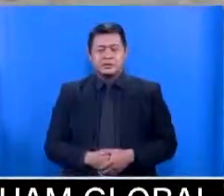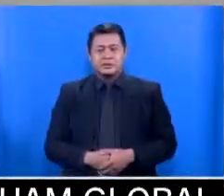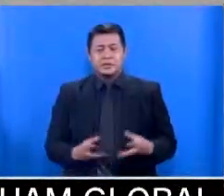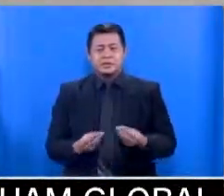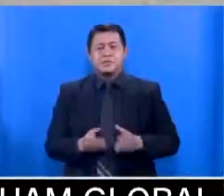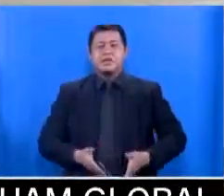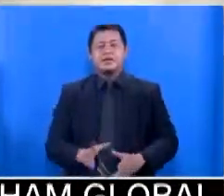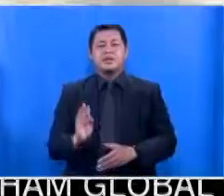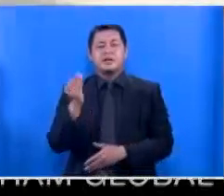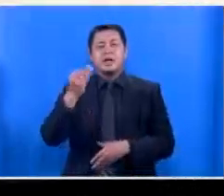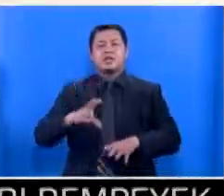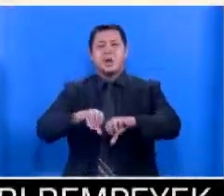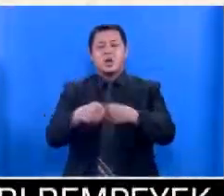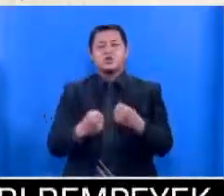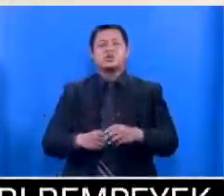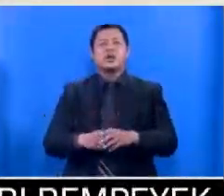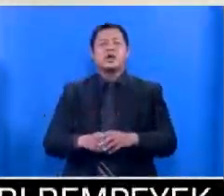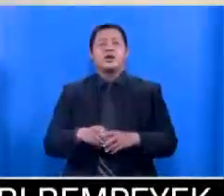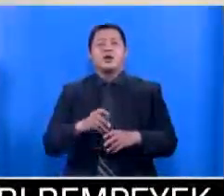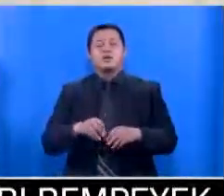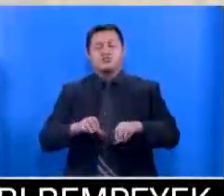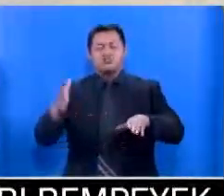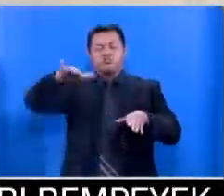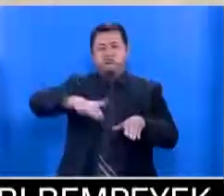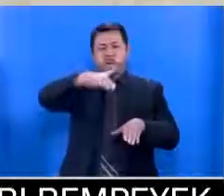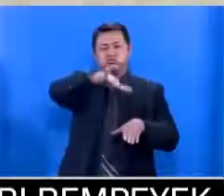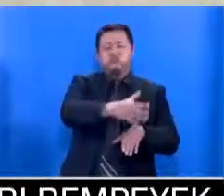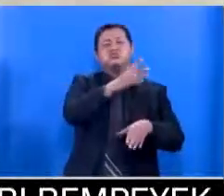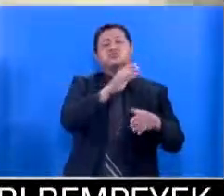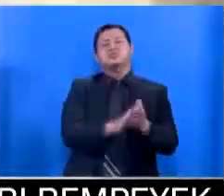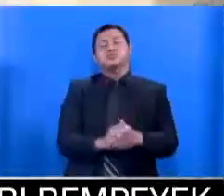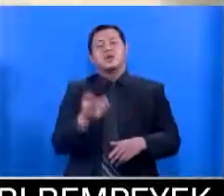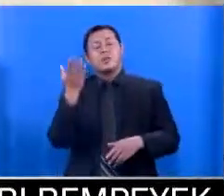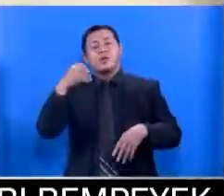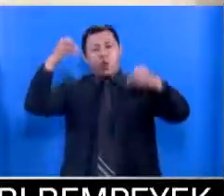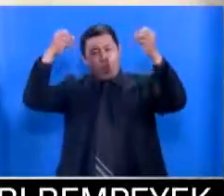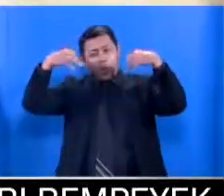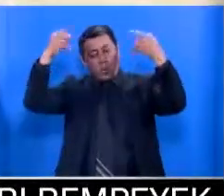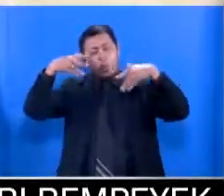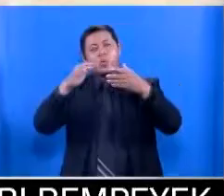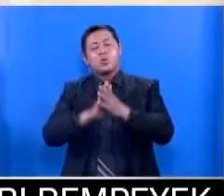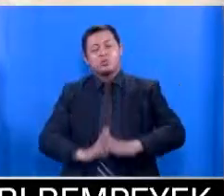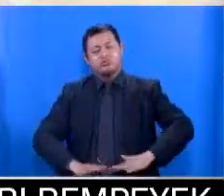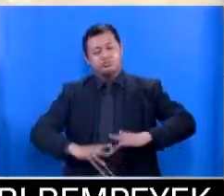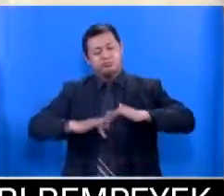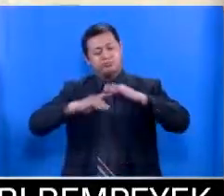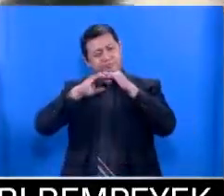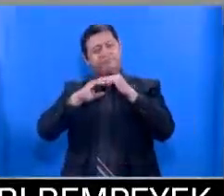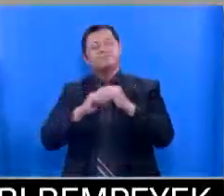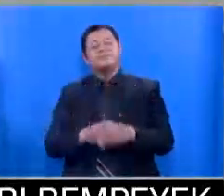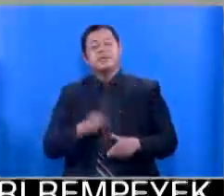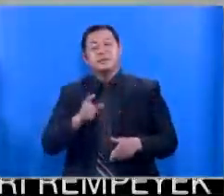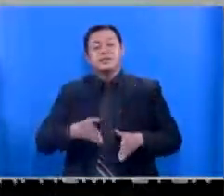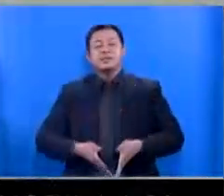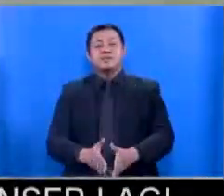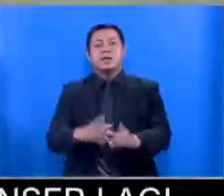Sejumlah jalan di ibu kota rusak dan berlubang atau bergelombang setelah beberapa waktu lalu diguyur hujan serta terendam banjir. Salah satunya